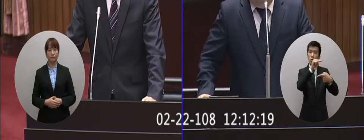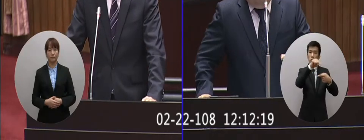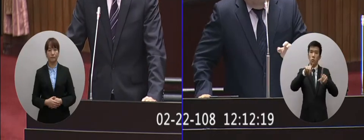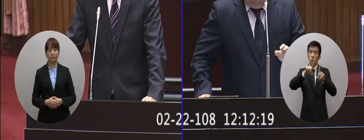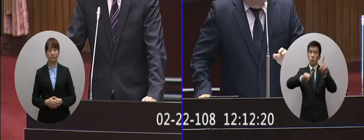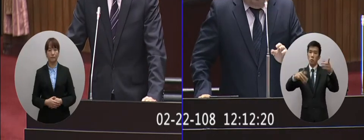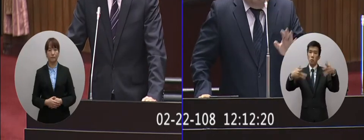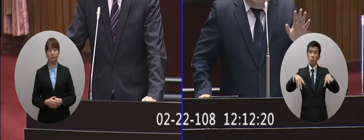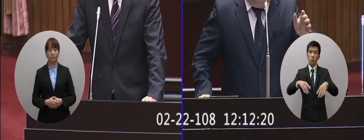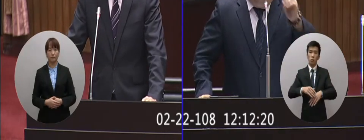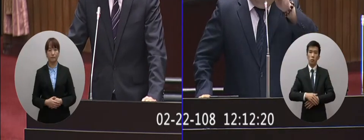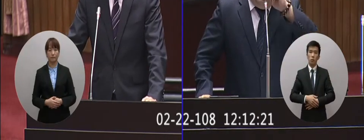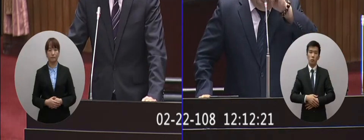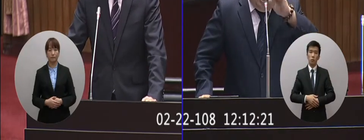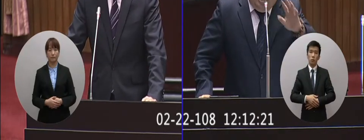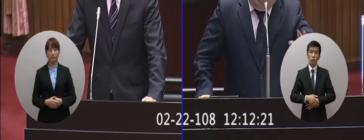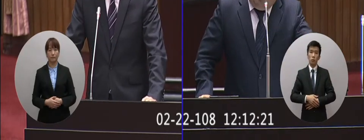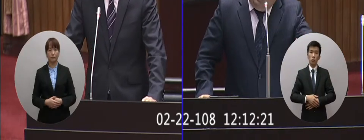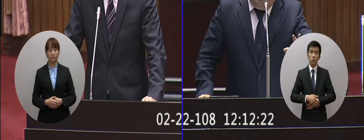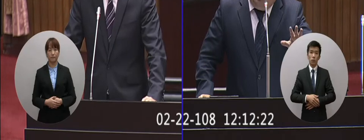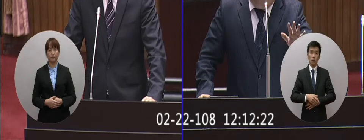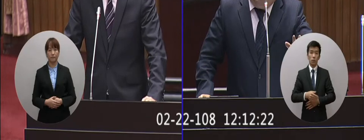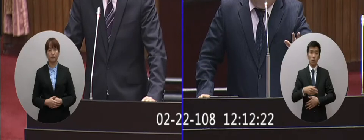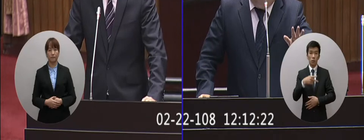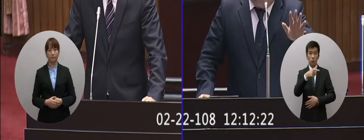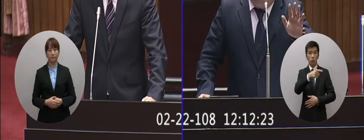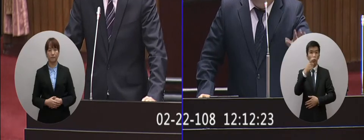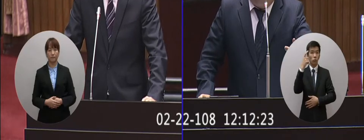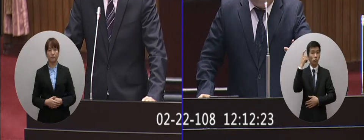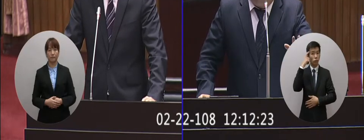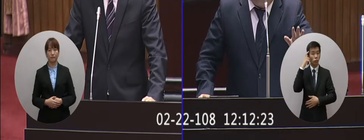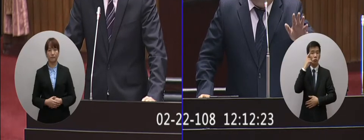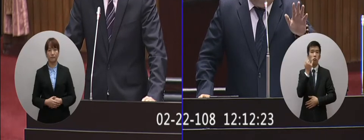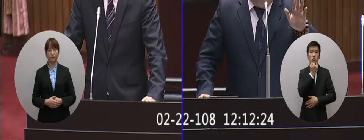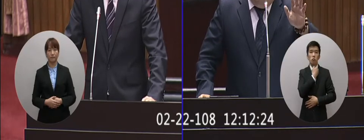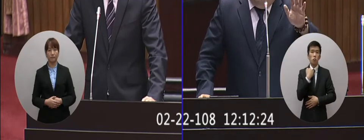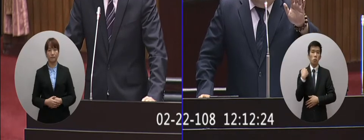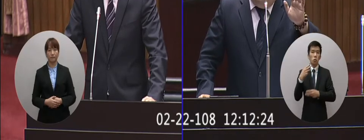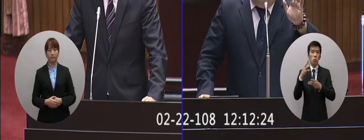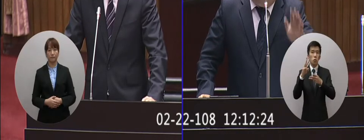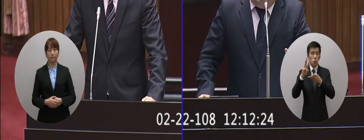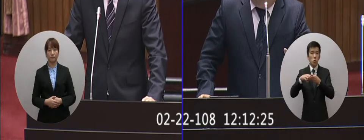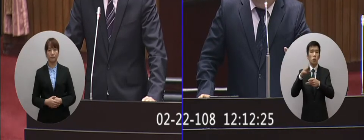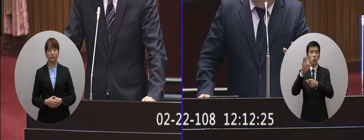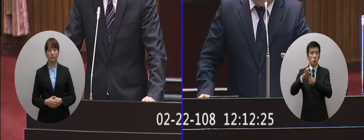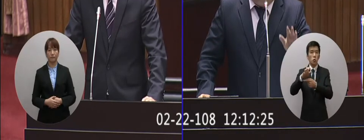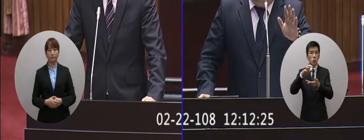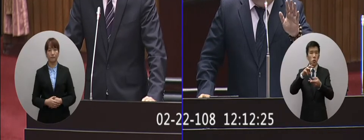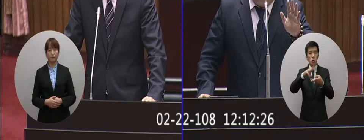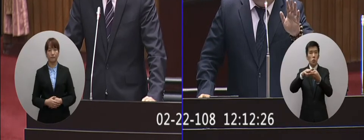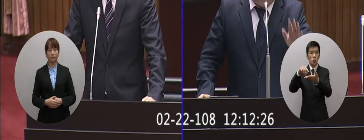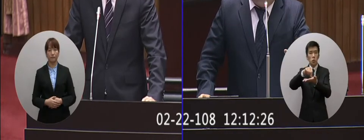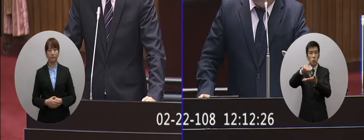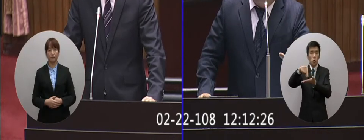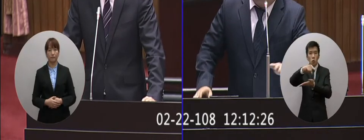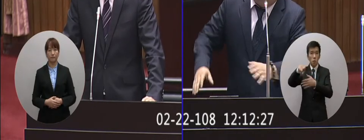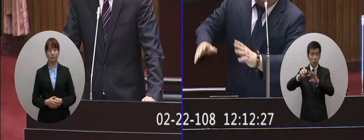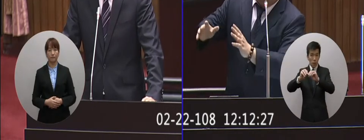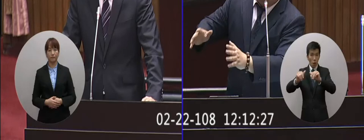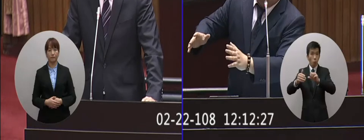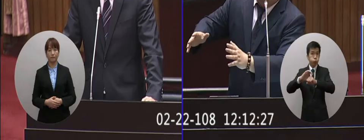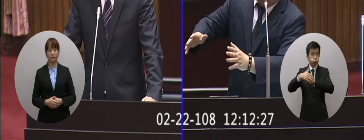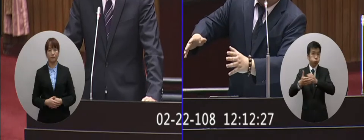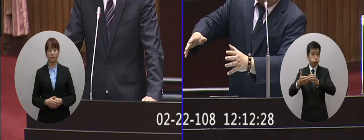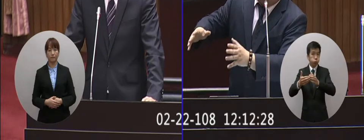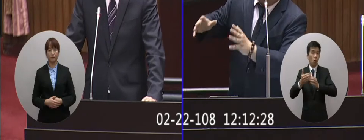是说，我知道站在主委的立场，你会认为说很多农地是需要被保护，而且你认为说这些农地如果